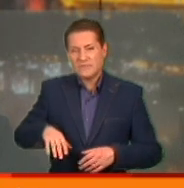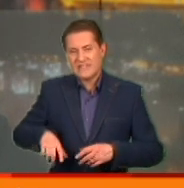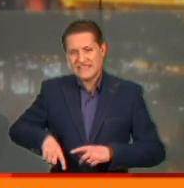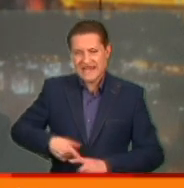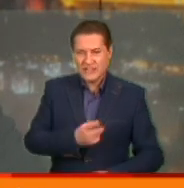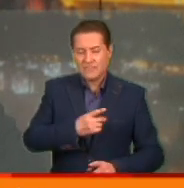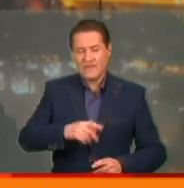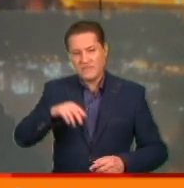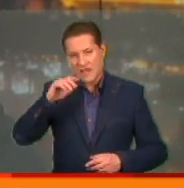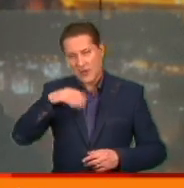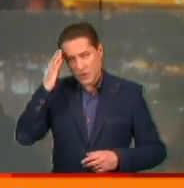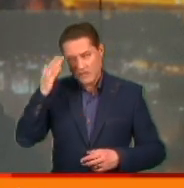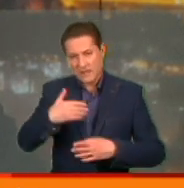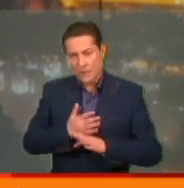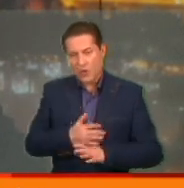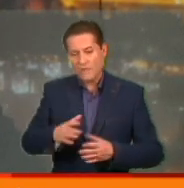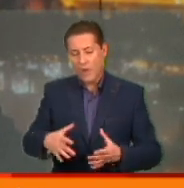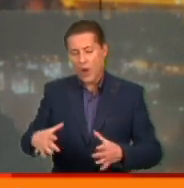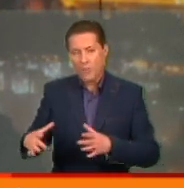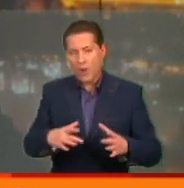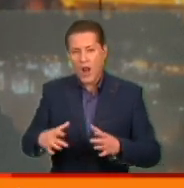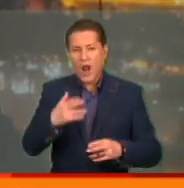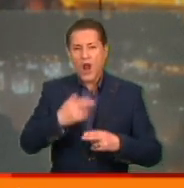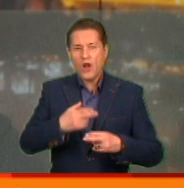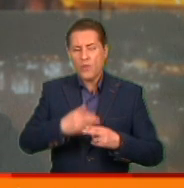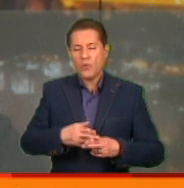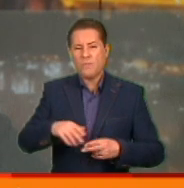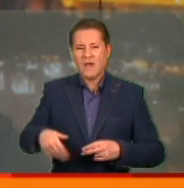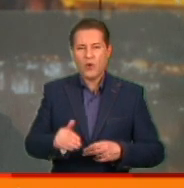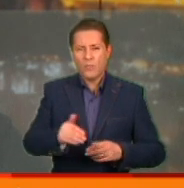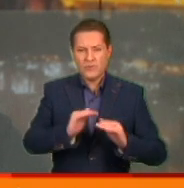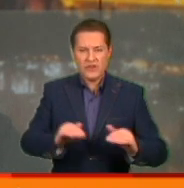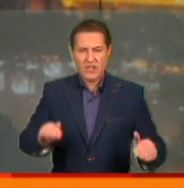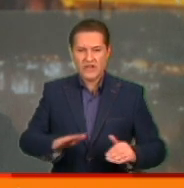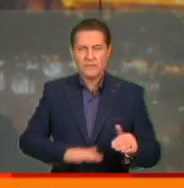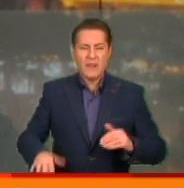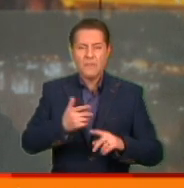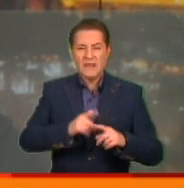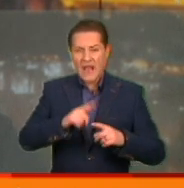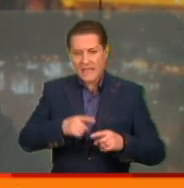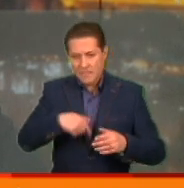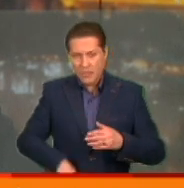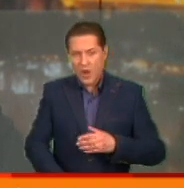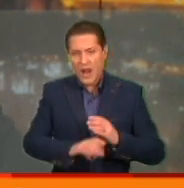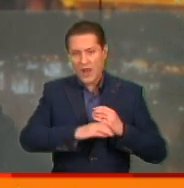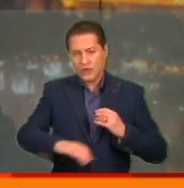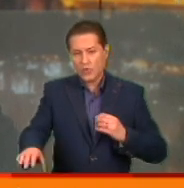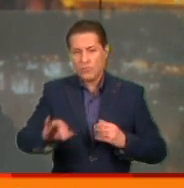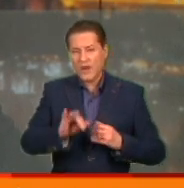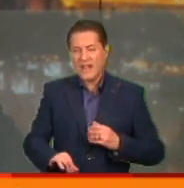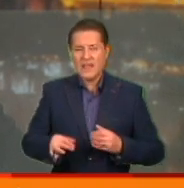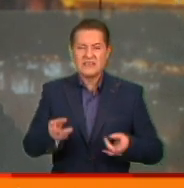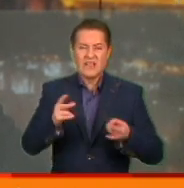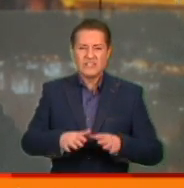голову об люк. Все через те, що компанія регулярно перекопує дитячий майданчик, під яким пролягають труби, і залишає все у